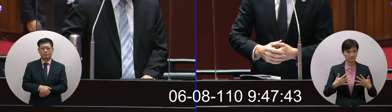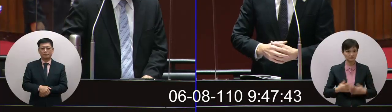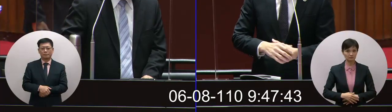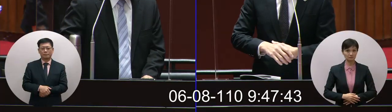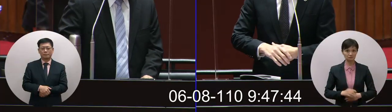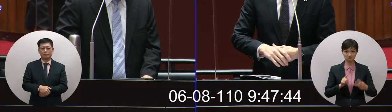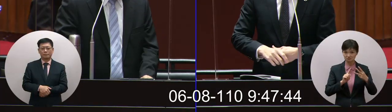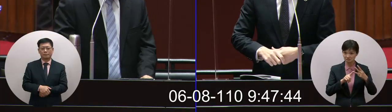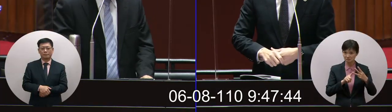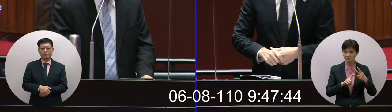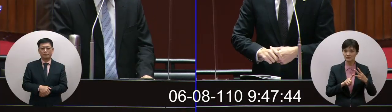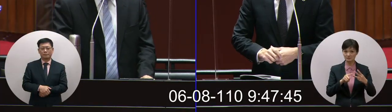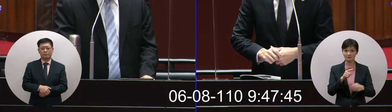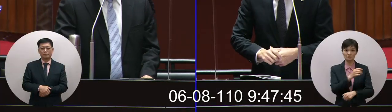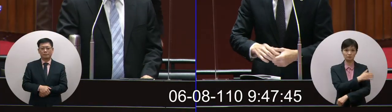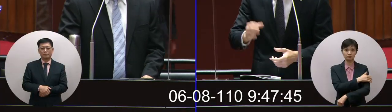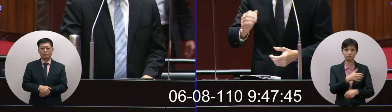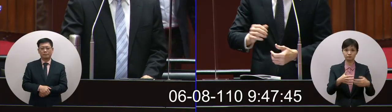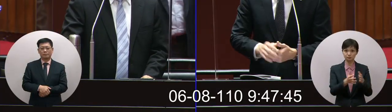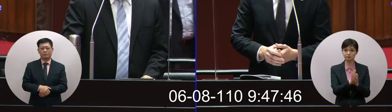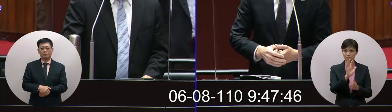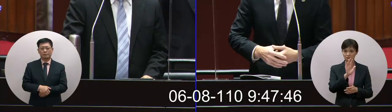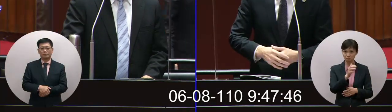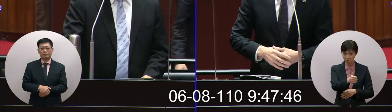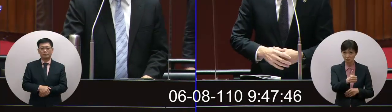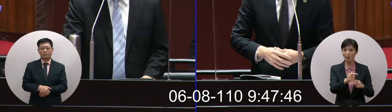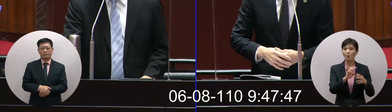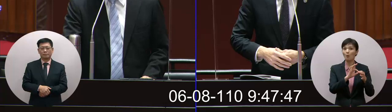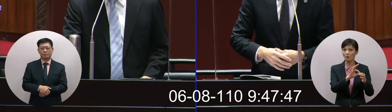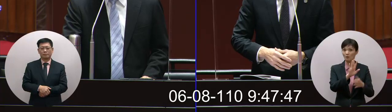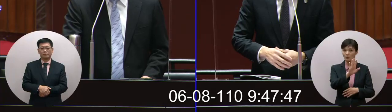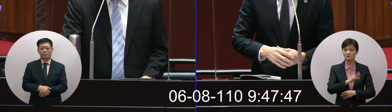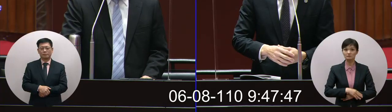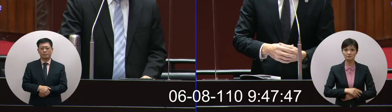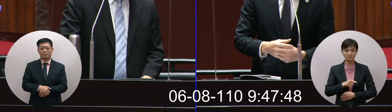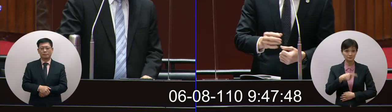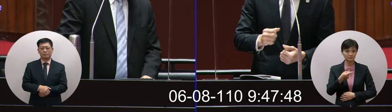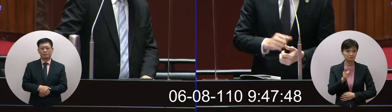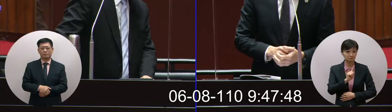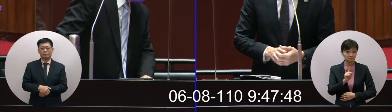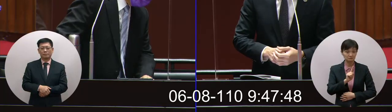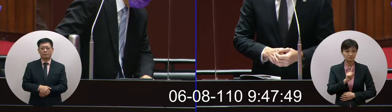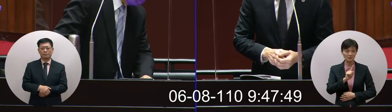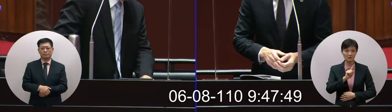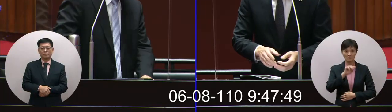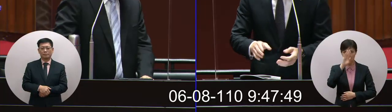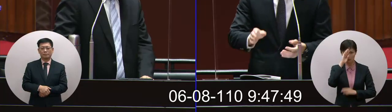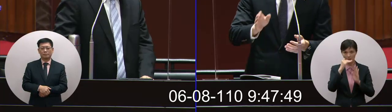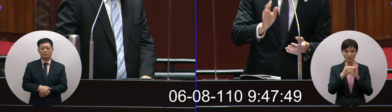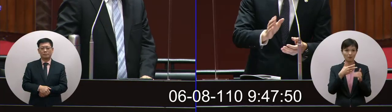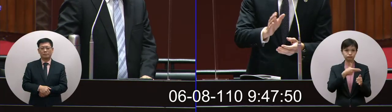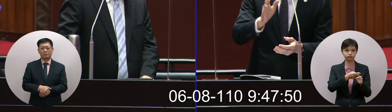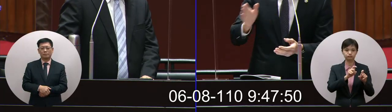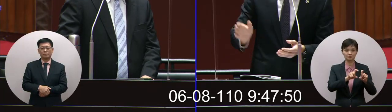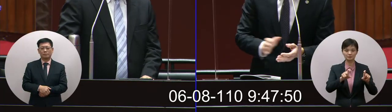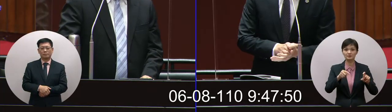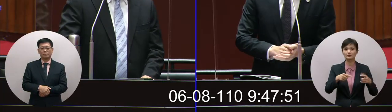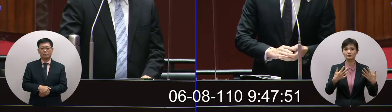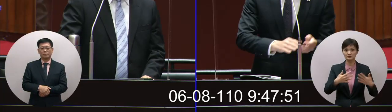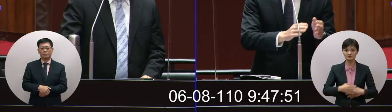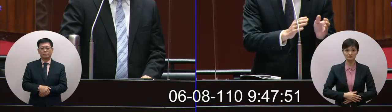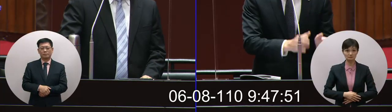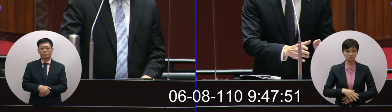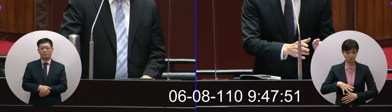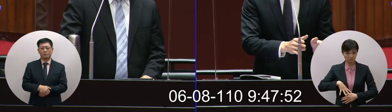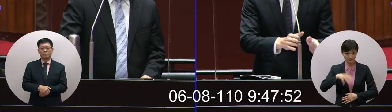咱这个部长诶嘛就有关系，因为刷落我要讲这个疫苗的疫，这个预约的这个问题吼。一开始大家拢有看